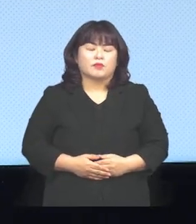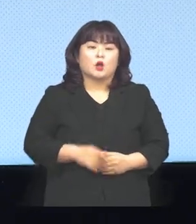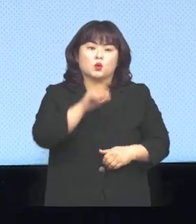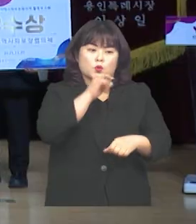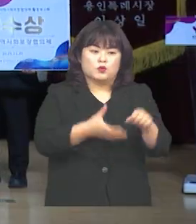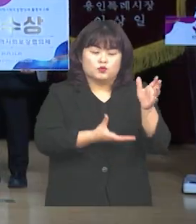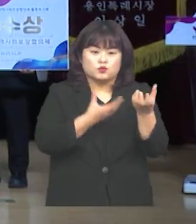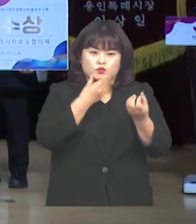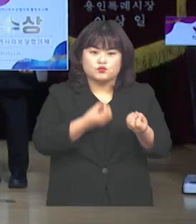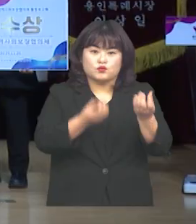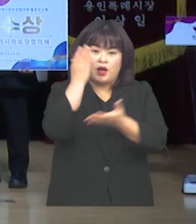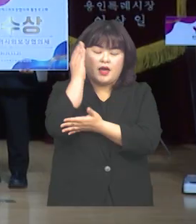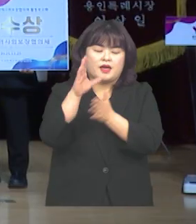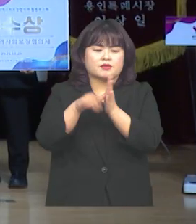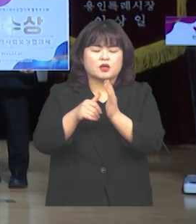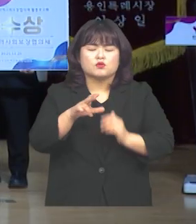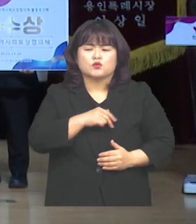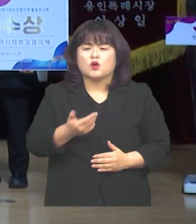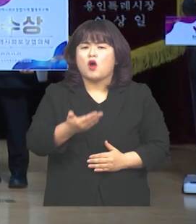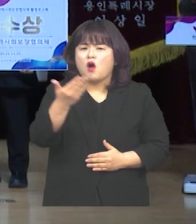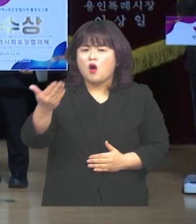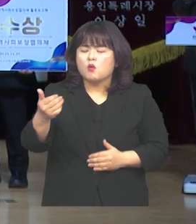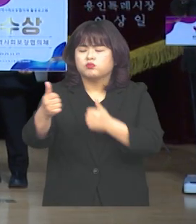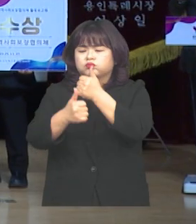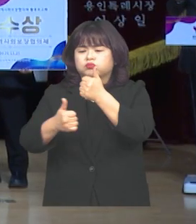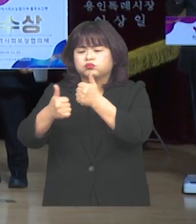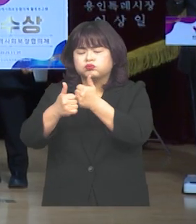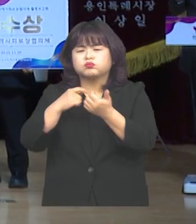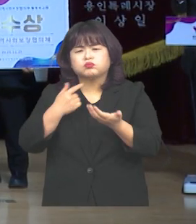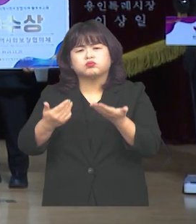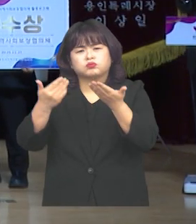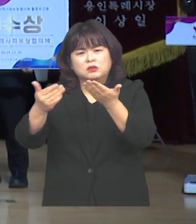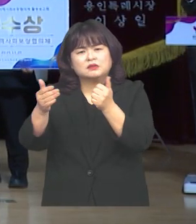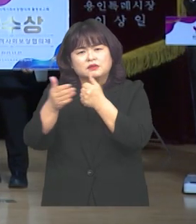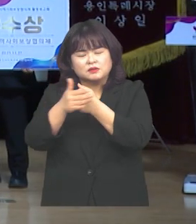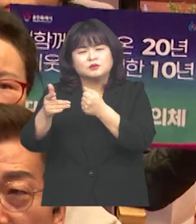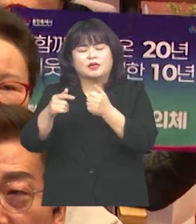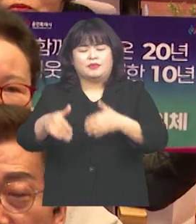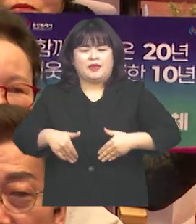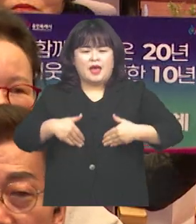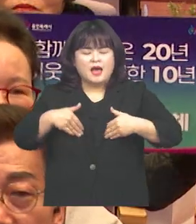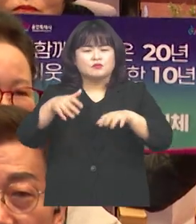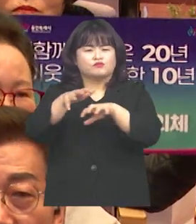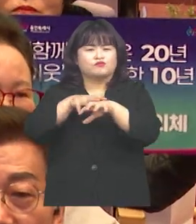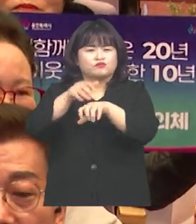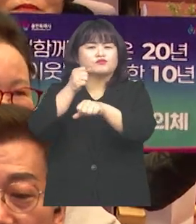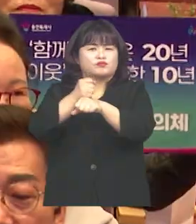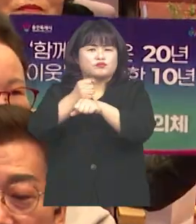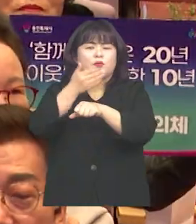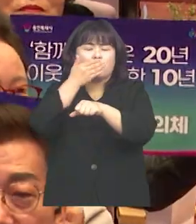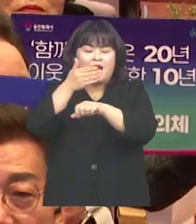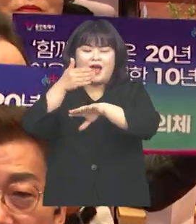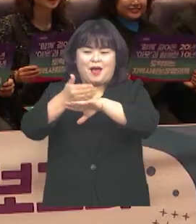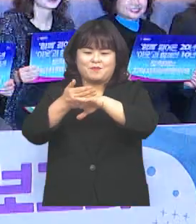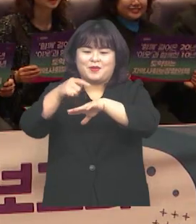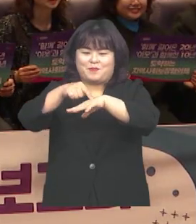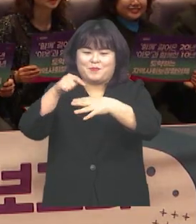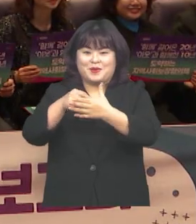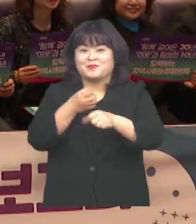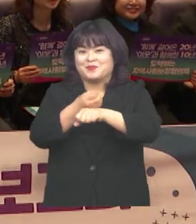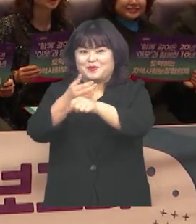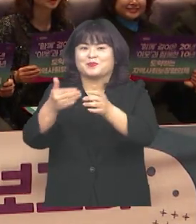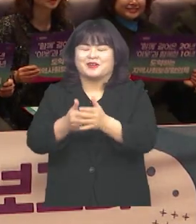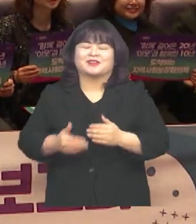이 시장은 축사에서 위원 여러분의 헌신 덕분에 지역이 더 따뜻한 생활 공동체로 발전하고 있다고 감사